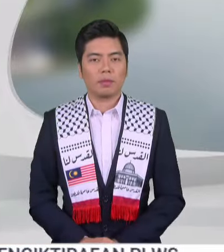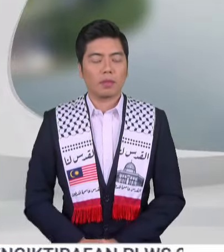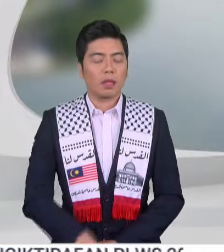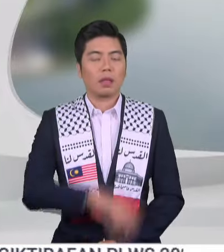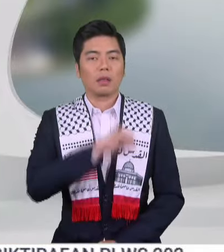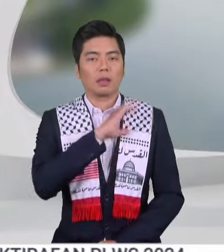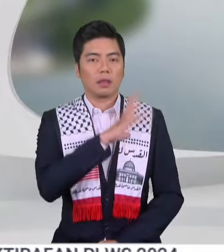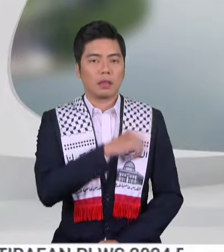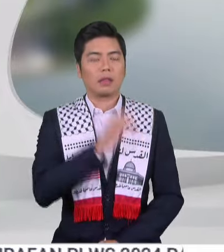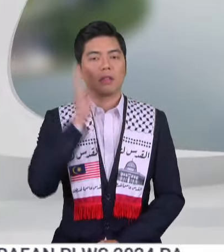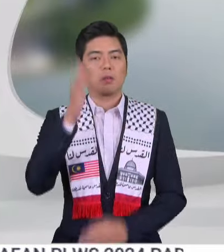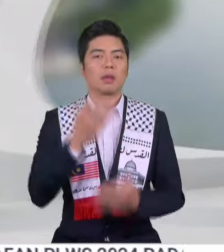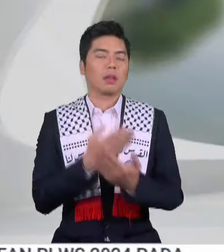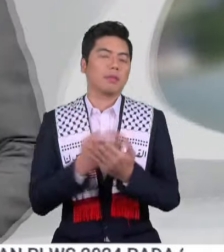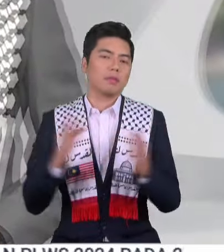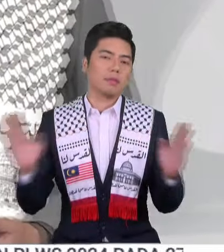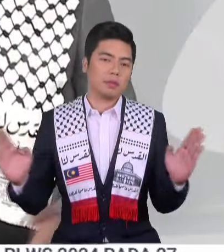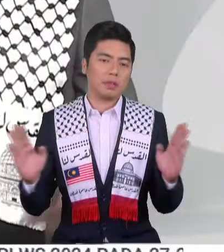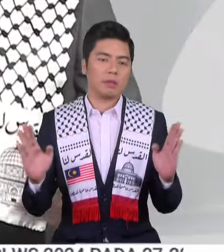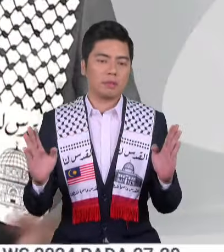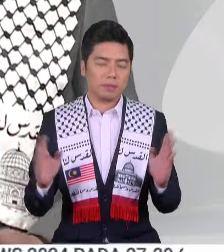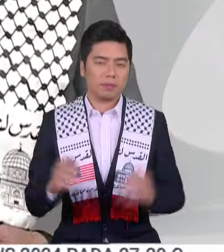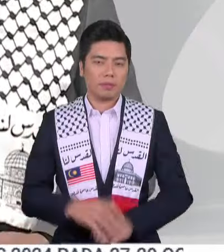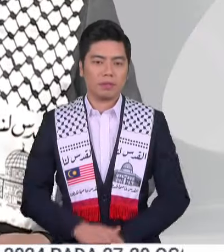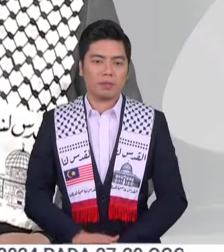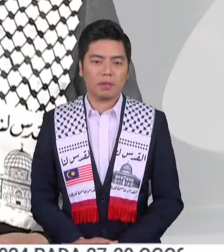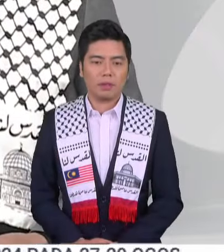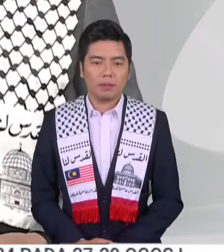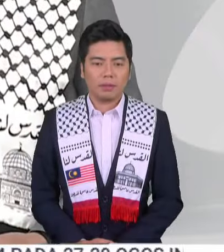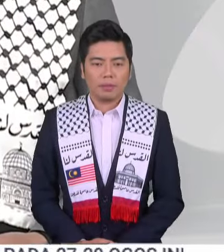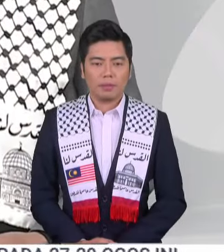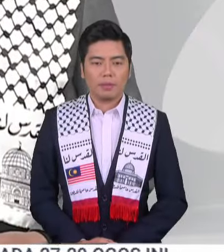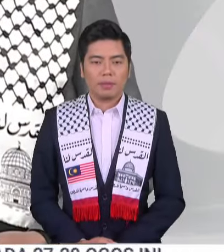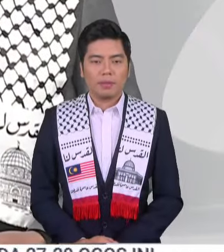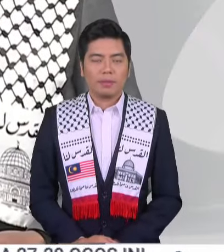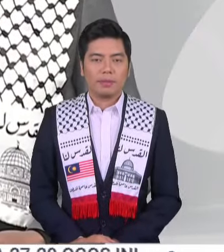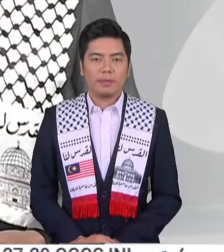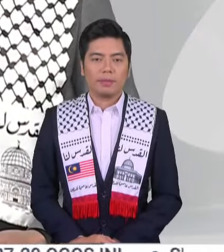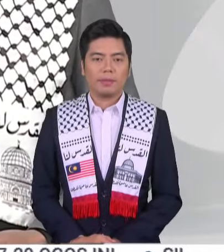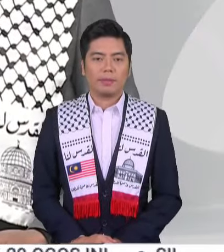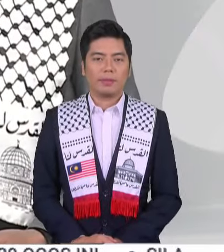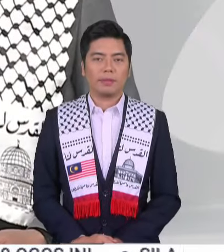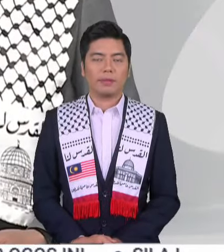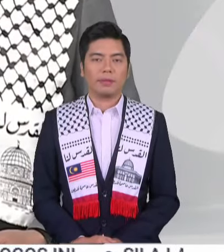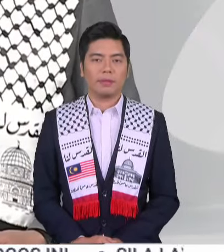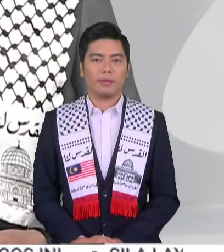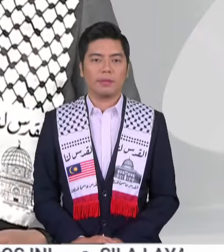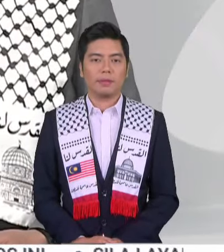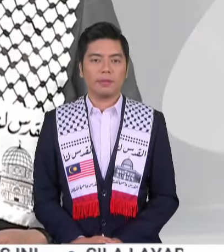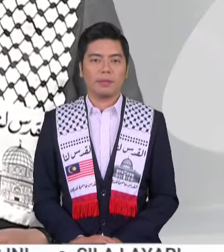hingga ke segara, Palestin pasti merdeka. Silakan Zahira. Baik, terima kasih Suaran.